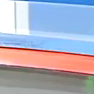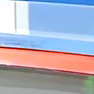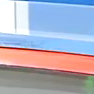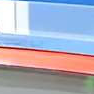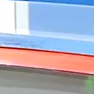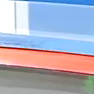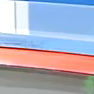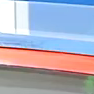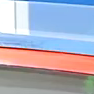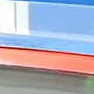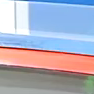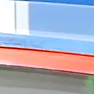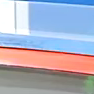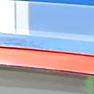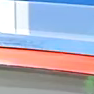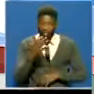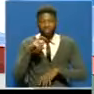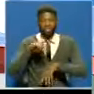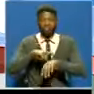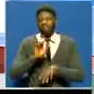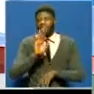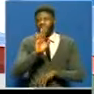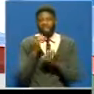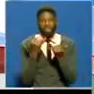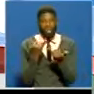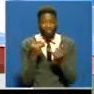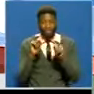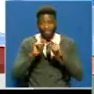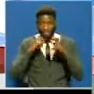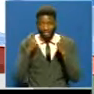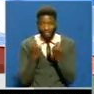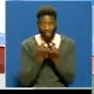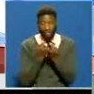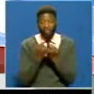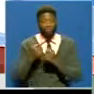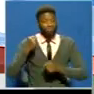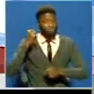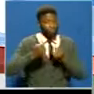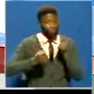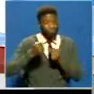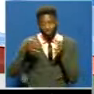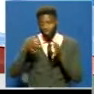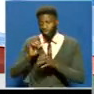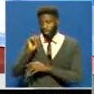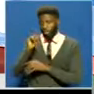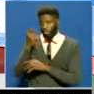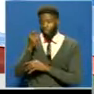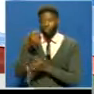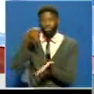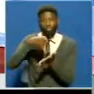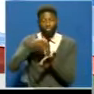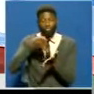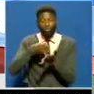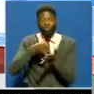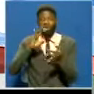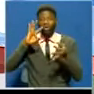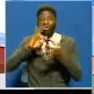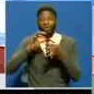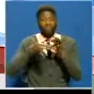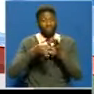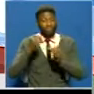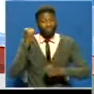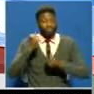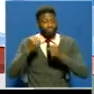Damu sasa ni yako na timu ya wanariadha wa humu nchini itakayoshiriki kwenye mbio za marathoni za olimpiki